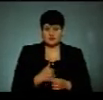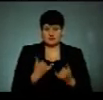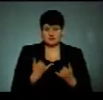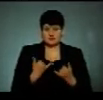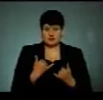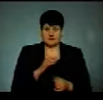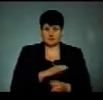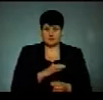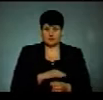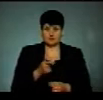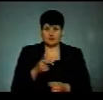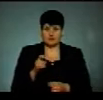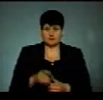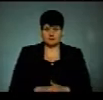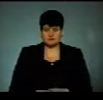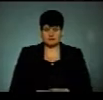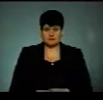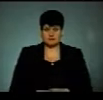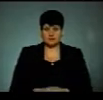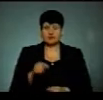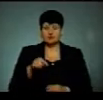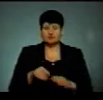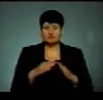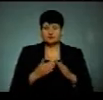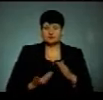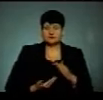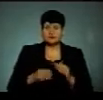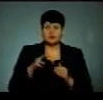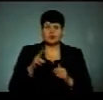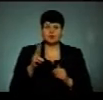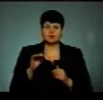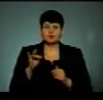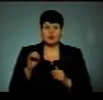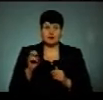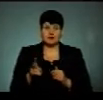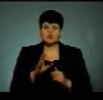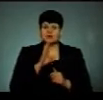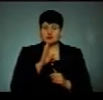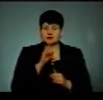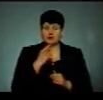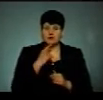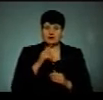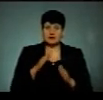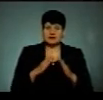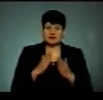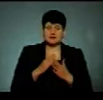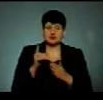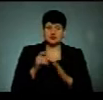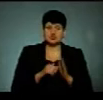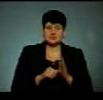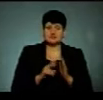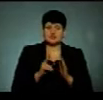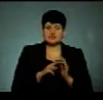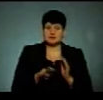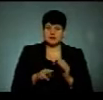зараз використовується газу. У цьому будинку мешкає Марія Кушлак. Жінка розповідає, дім має 160 метрів квадратних.